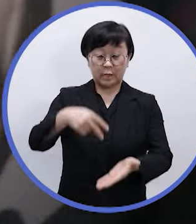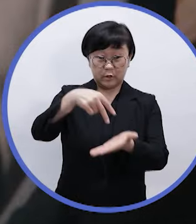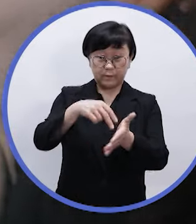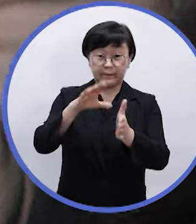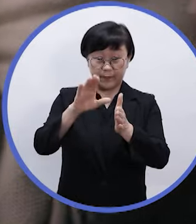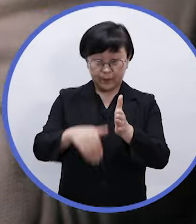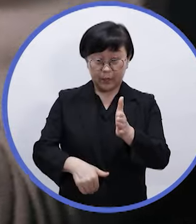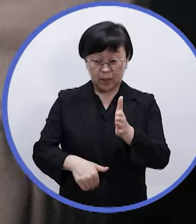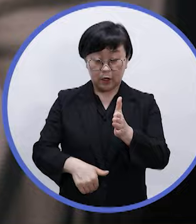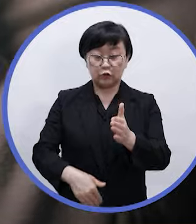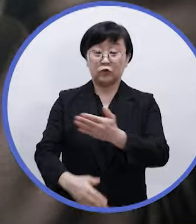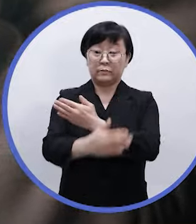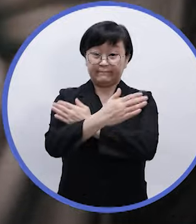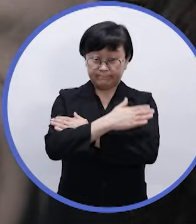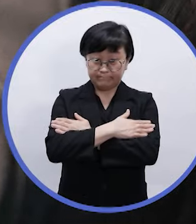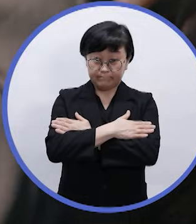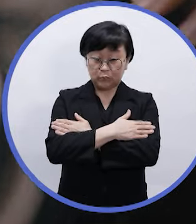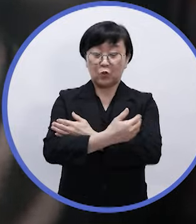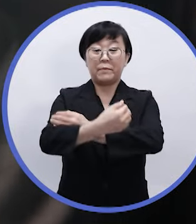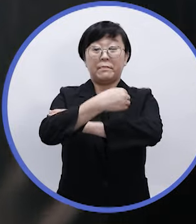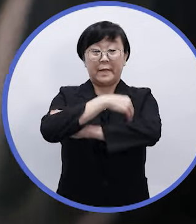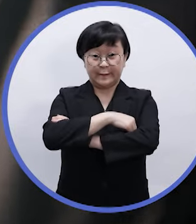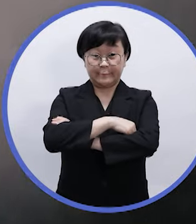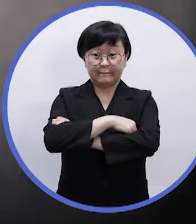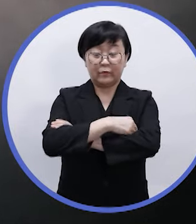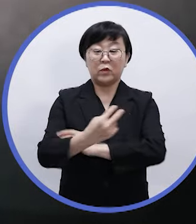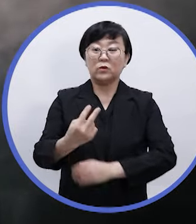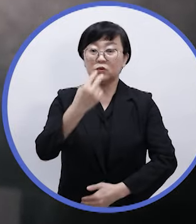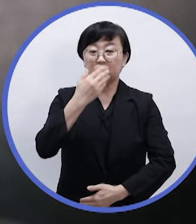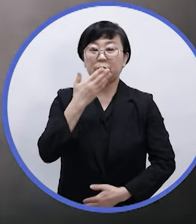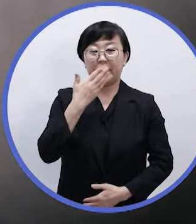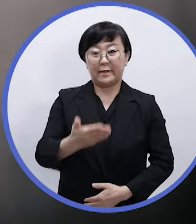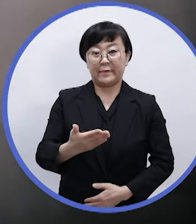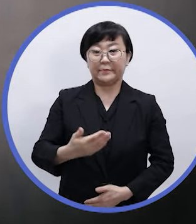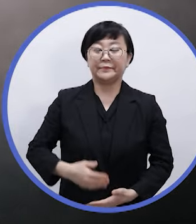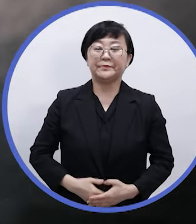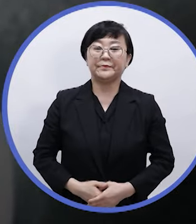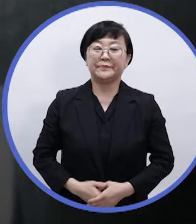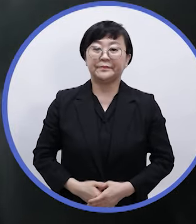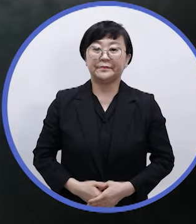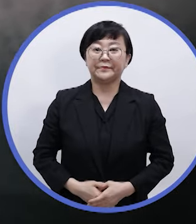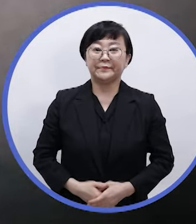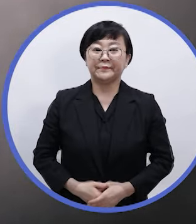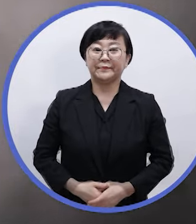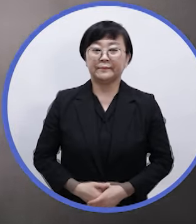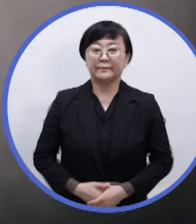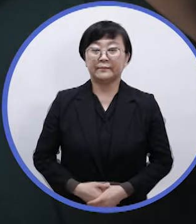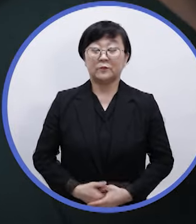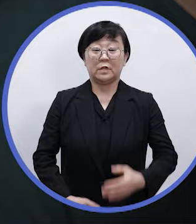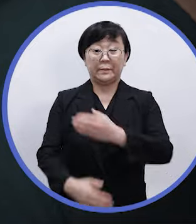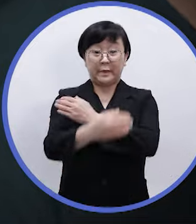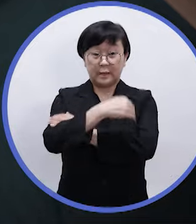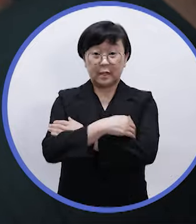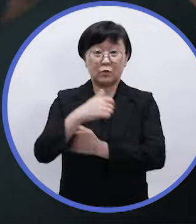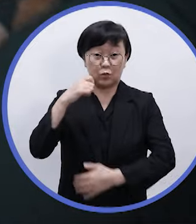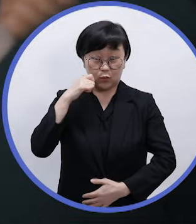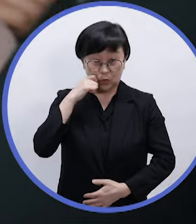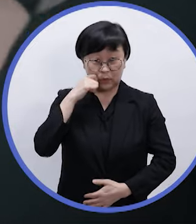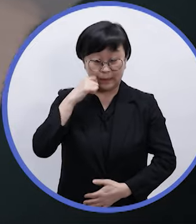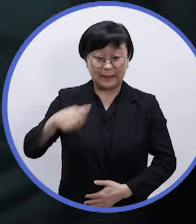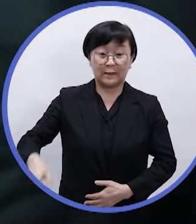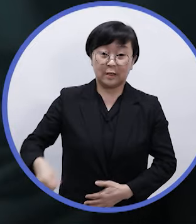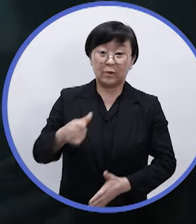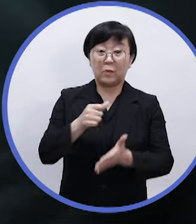용이합니다서 있는 경우 두 손을 가슴 앞으로 모으거나 팔장을 껴 숨쉴 공간 확보하세요 팔짱을 끼기